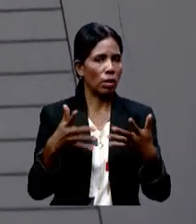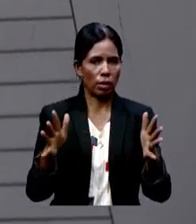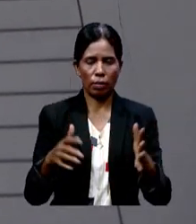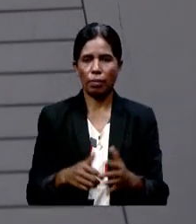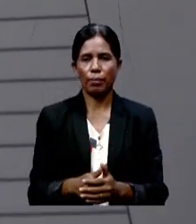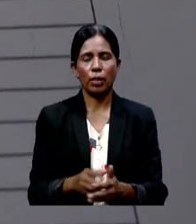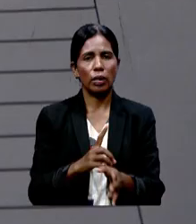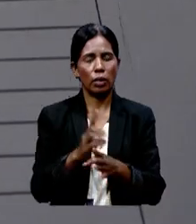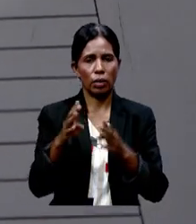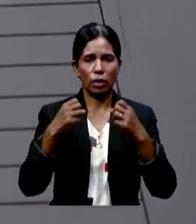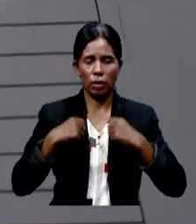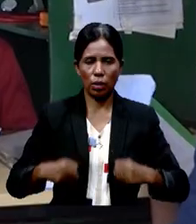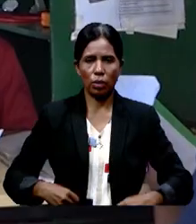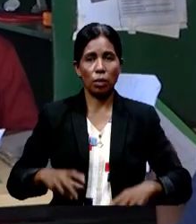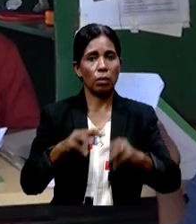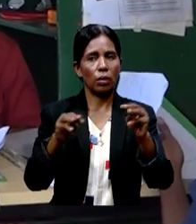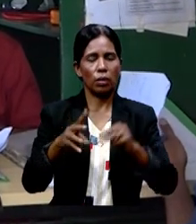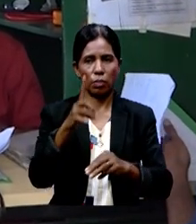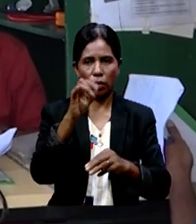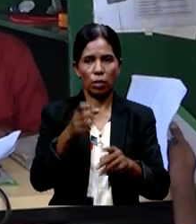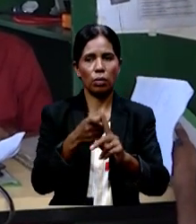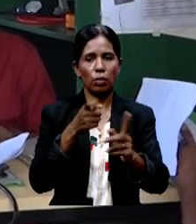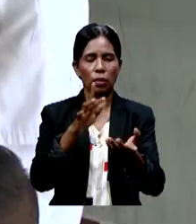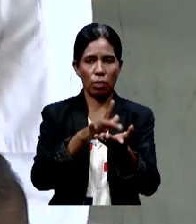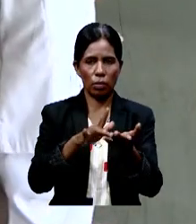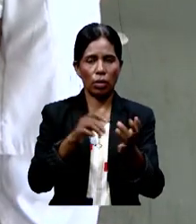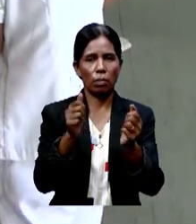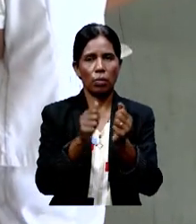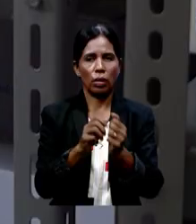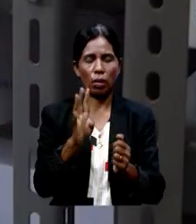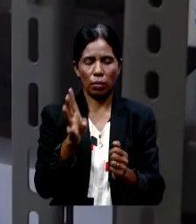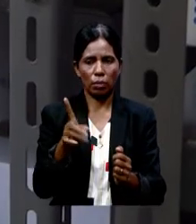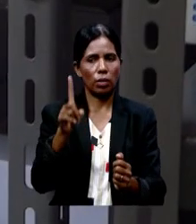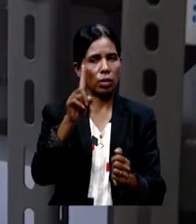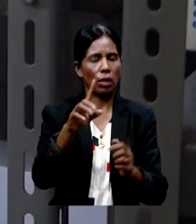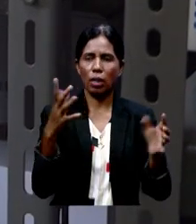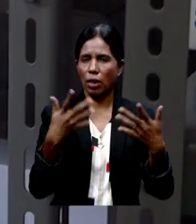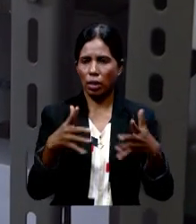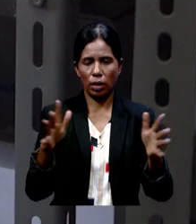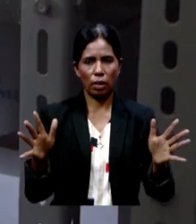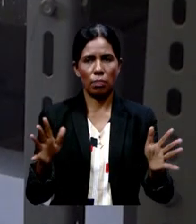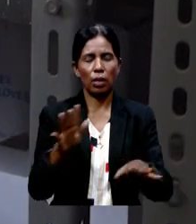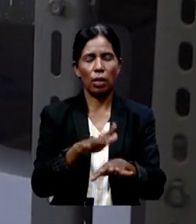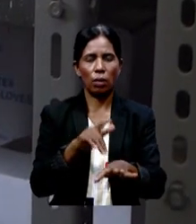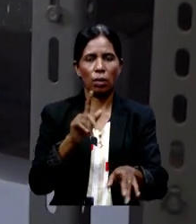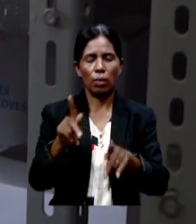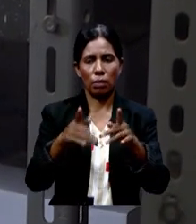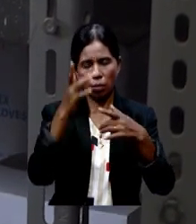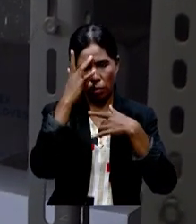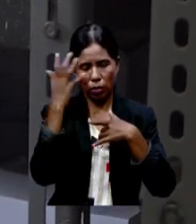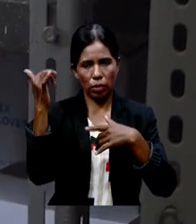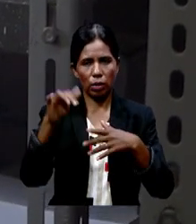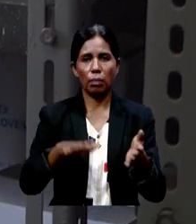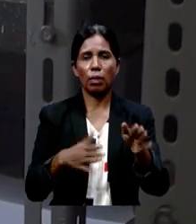Tuir diretor saúde município de Dili, usia em moruk item hatnulu resin ida nebe laiha ne, bele afeta pa paciente sira la